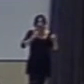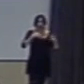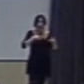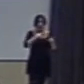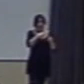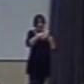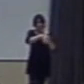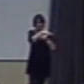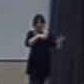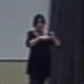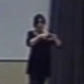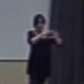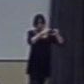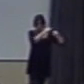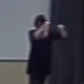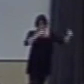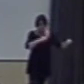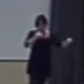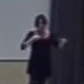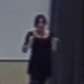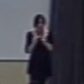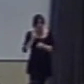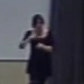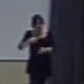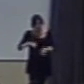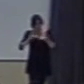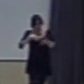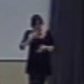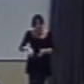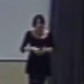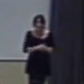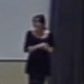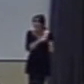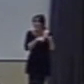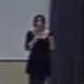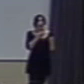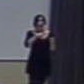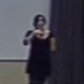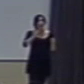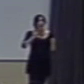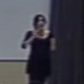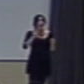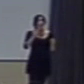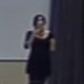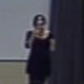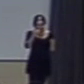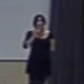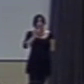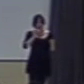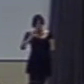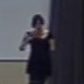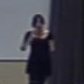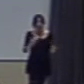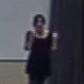donen els grans grups i els grans mitjans de comunicació. La Carme Basté és també periodista, és directora de